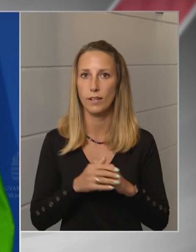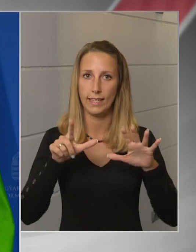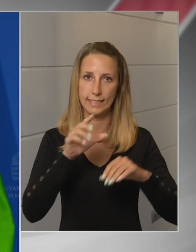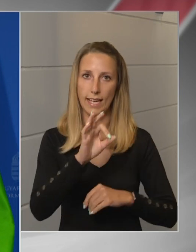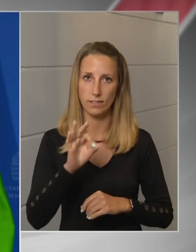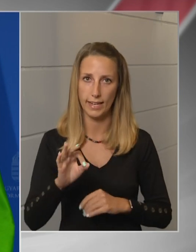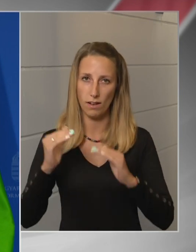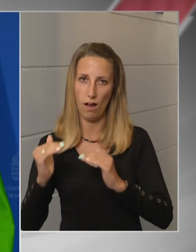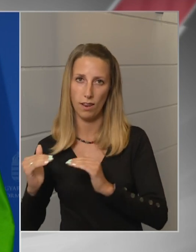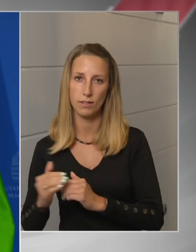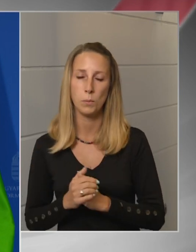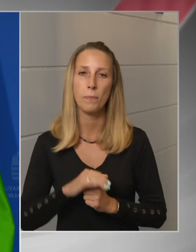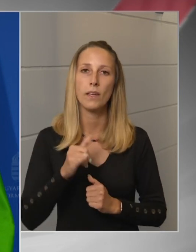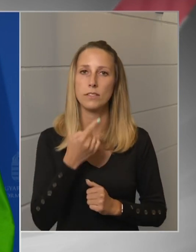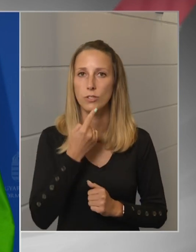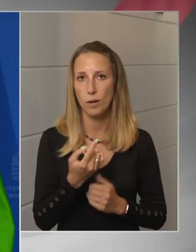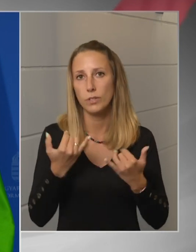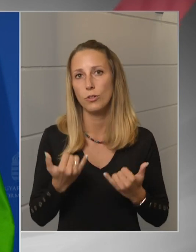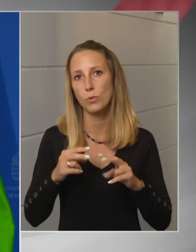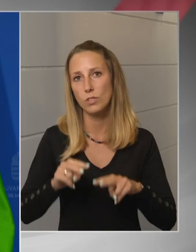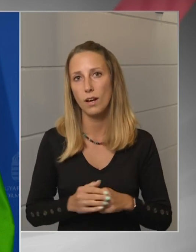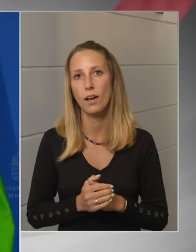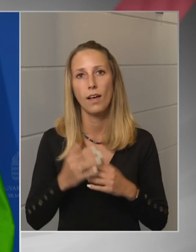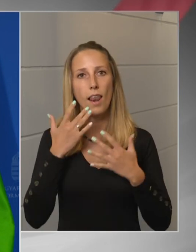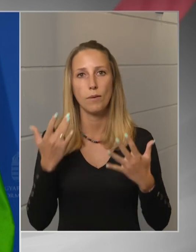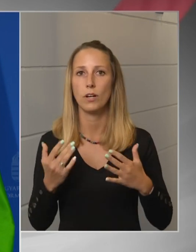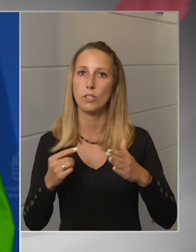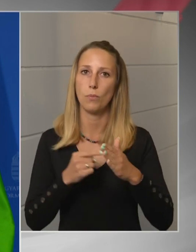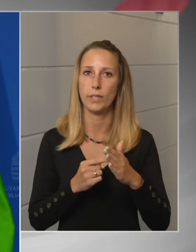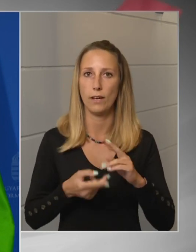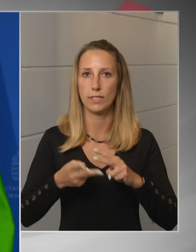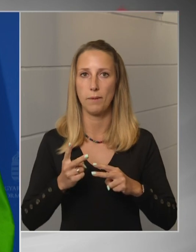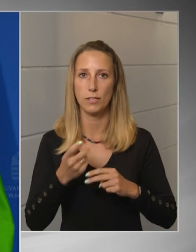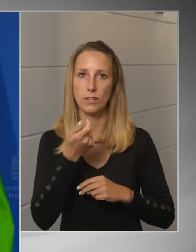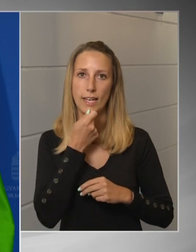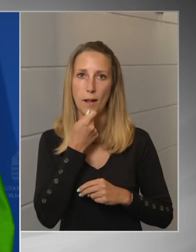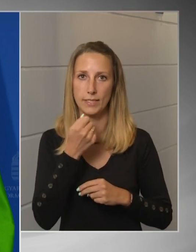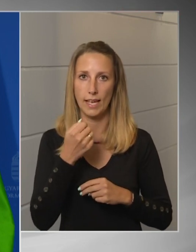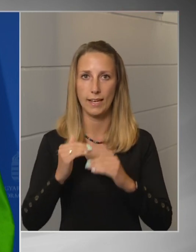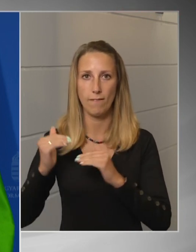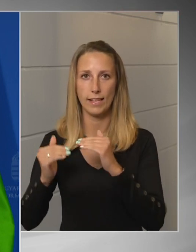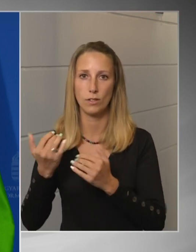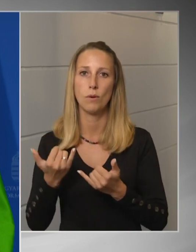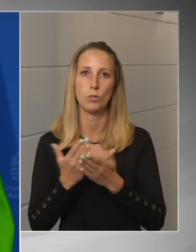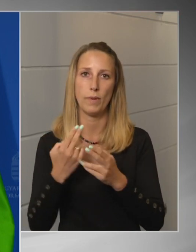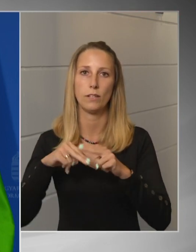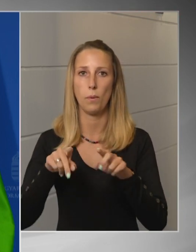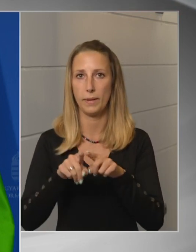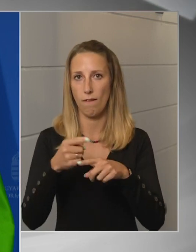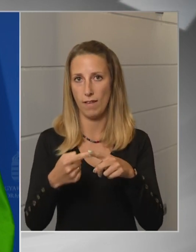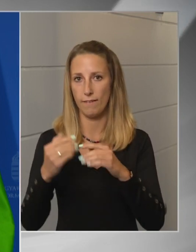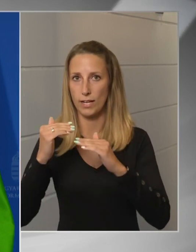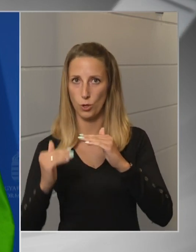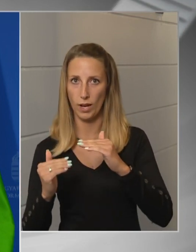százalékkal. És azt is elmondhatjuk most arra, hogy a legmagasabb pontjához képest az élelmiszerinfláció most már több mint a felével